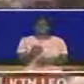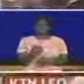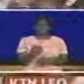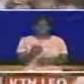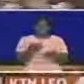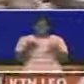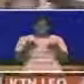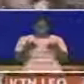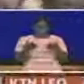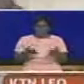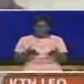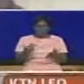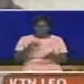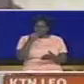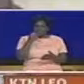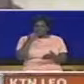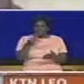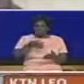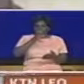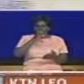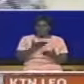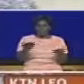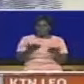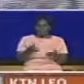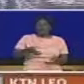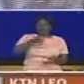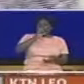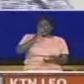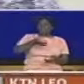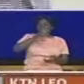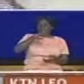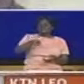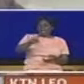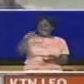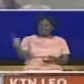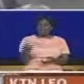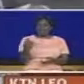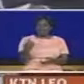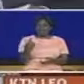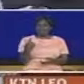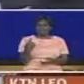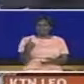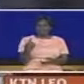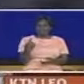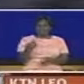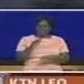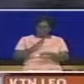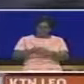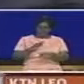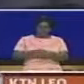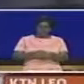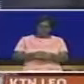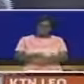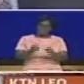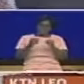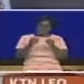Sasa tutakula pombe wapi? Na mkule pombe huko mkiwa peke yenu. Safi kabisa.